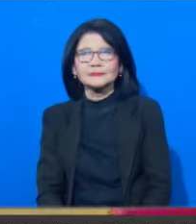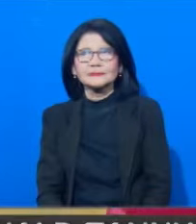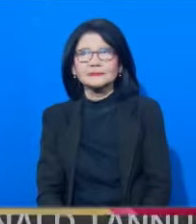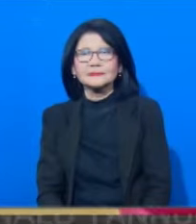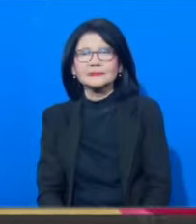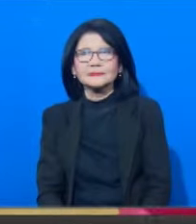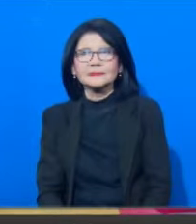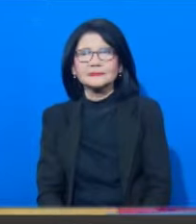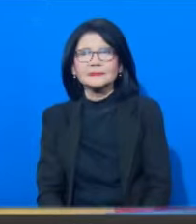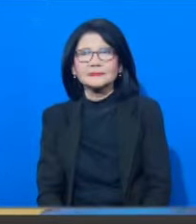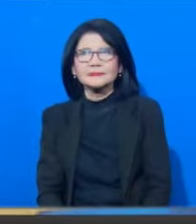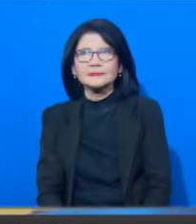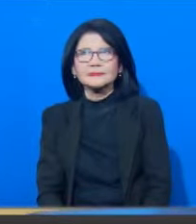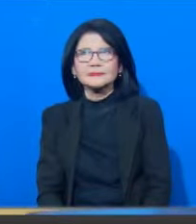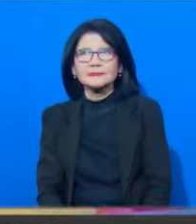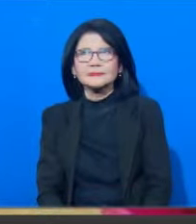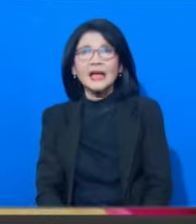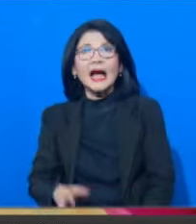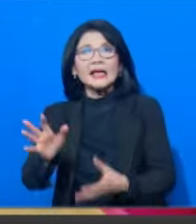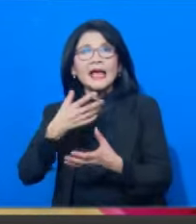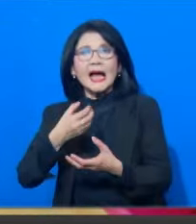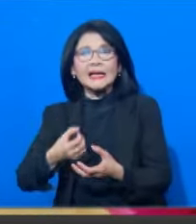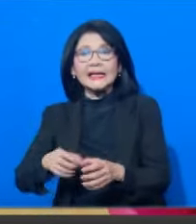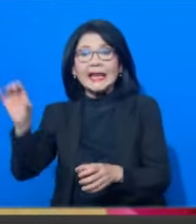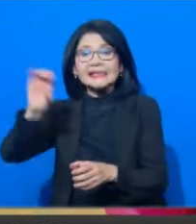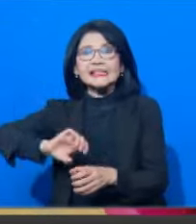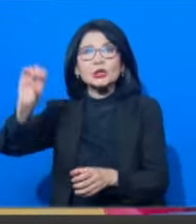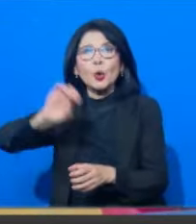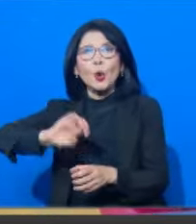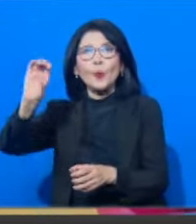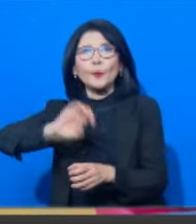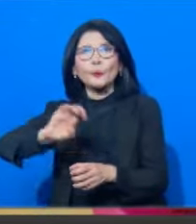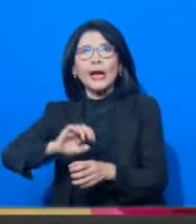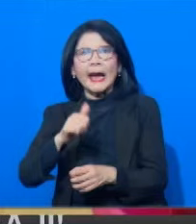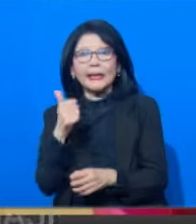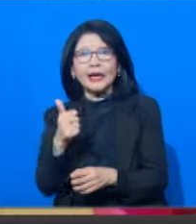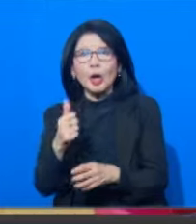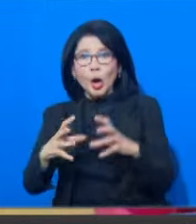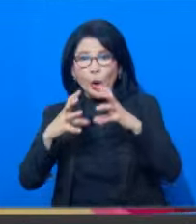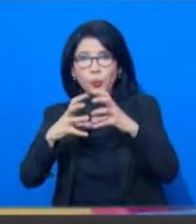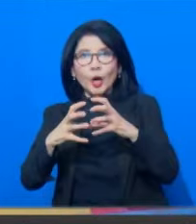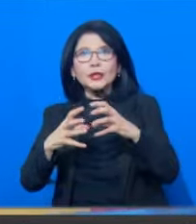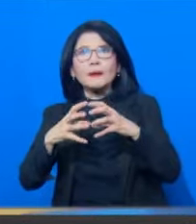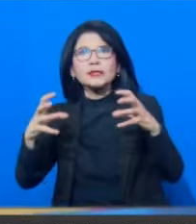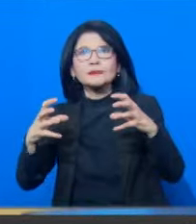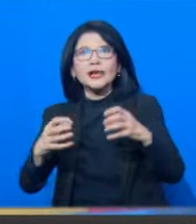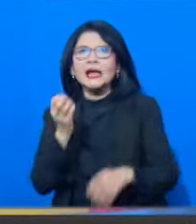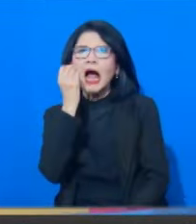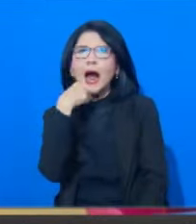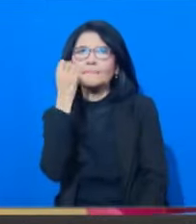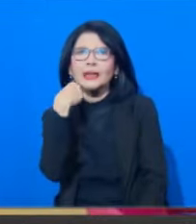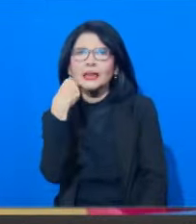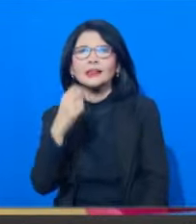Kayaknya dari sirup alias strupnya. Buahnya gede-gede ini, ada apel, bismillah.